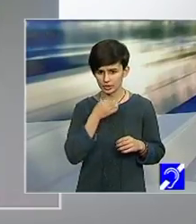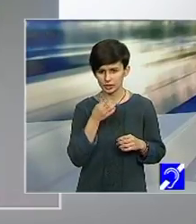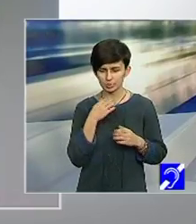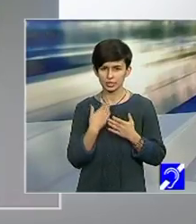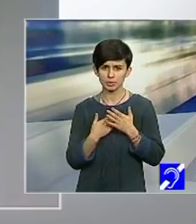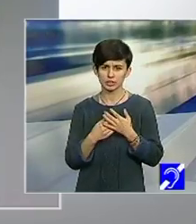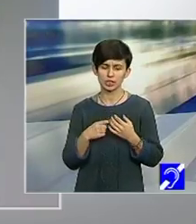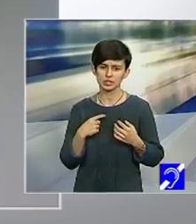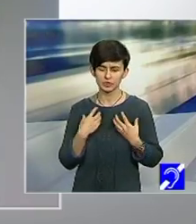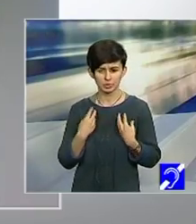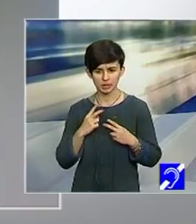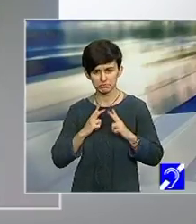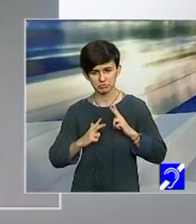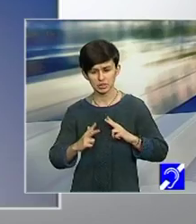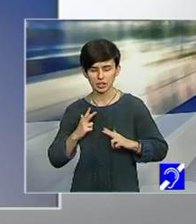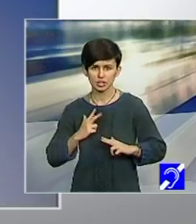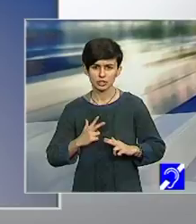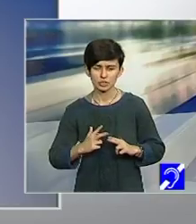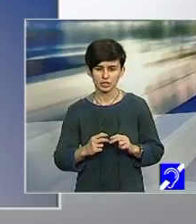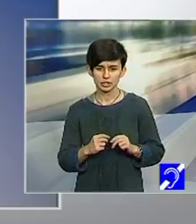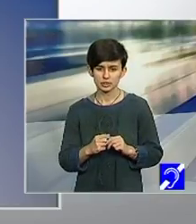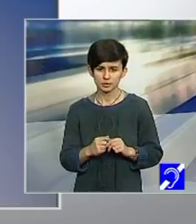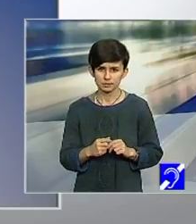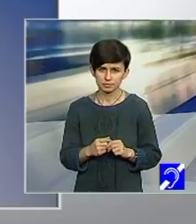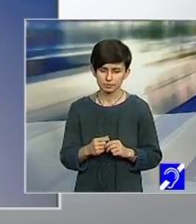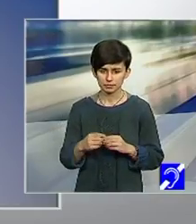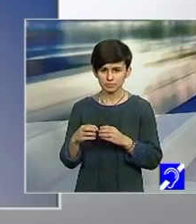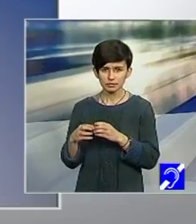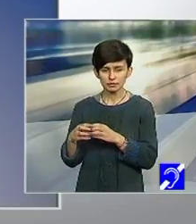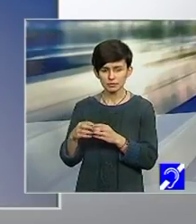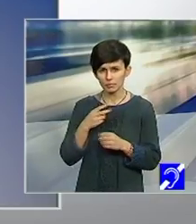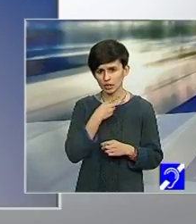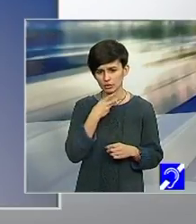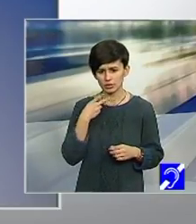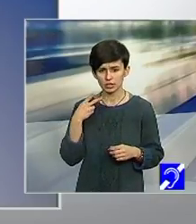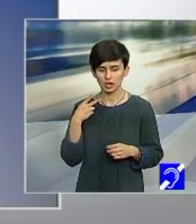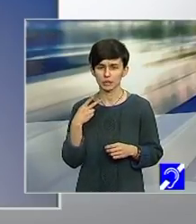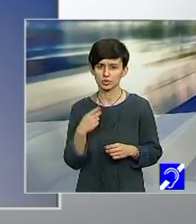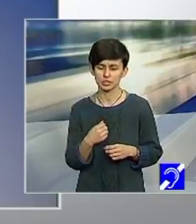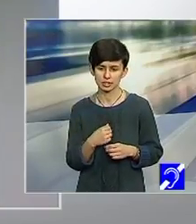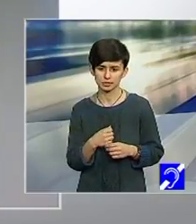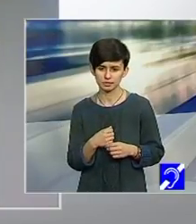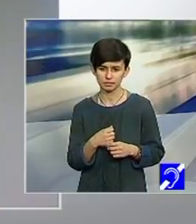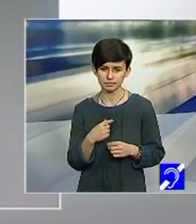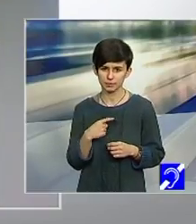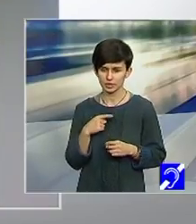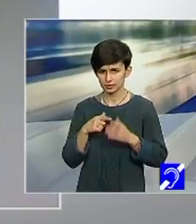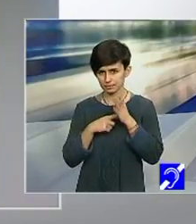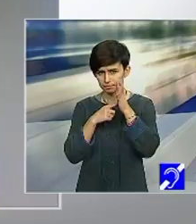foarte edificată asupra chestiunii, la secțiunea Holocaust se va